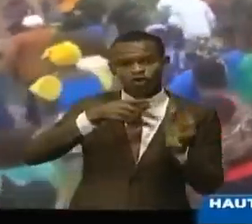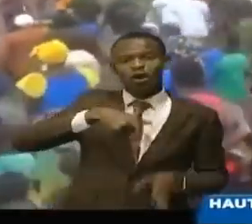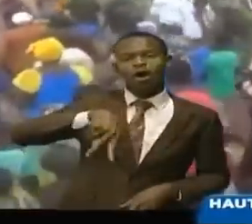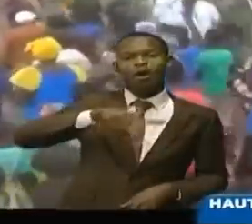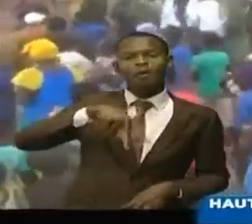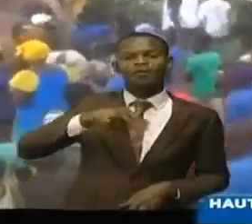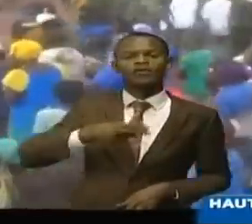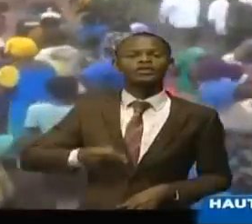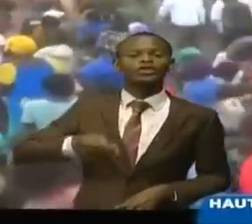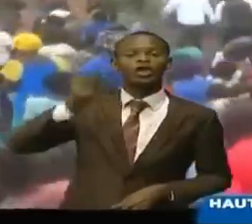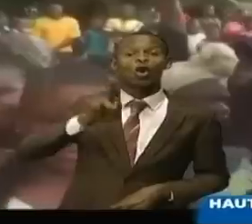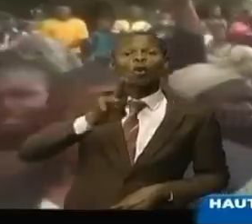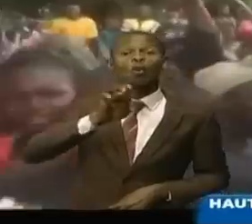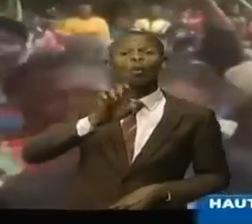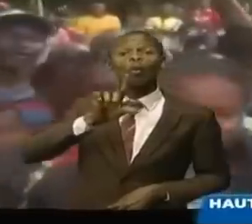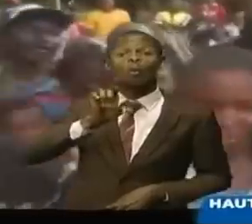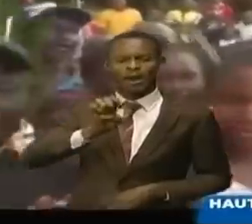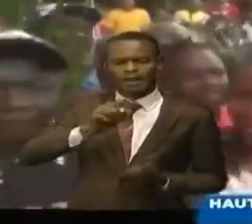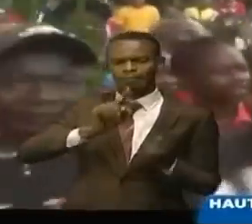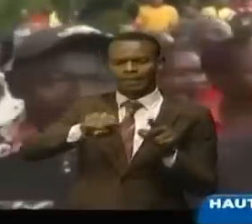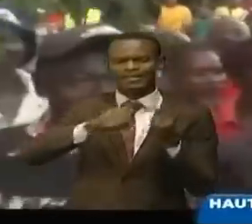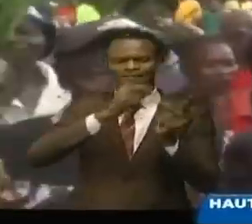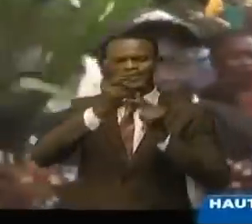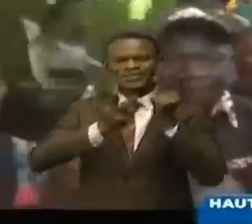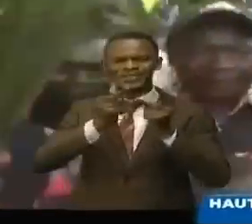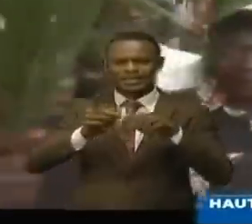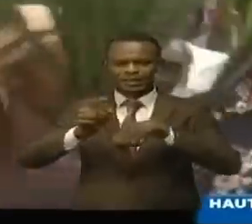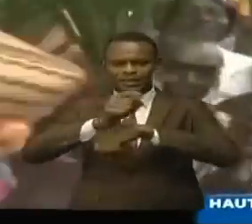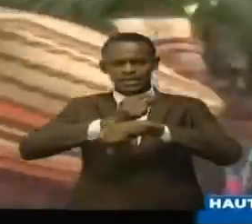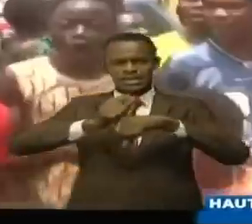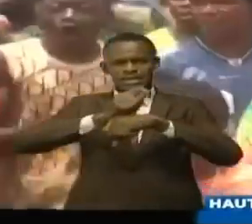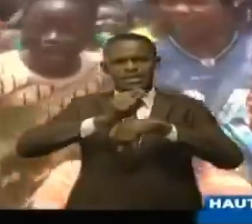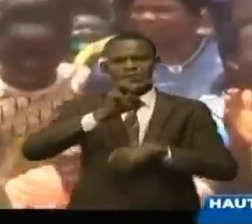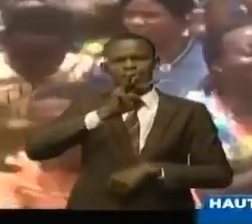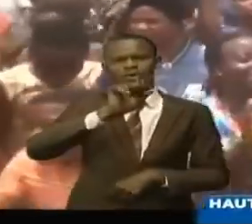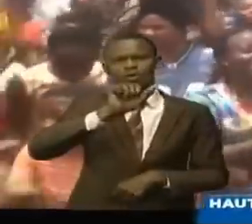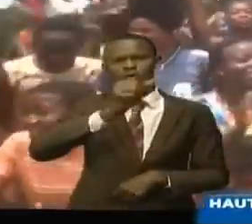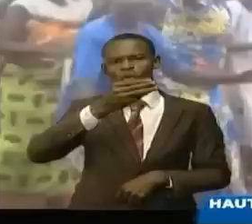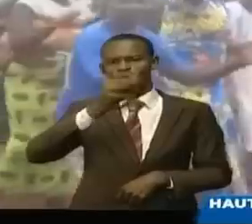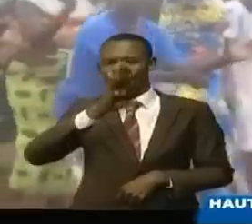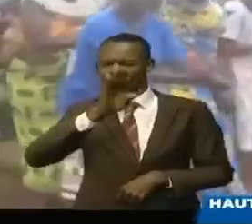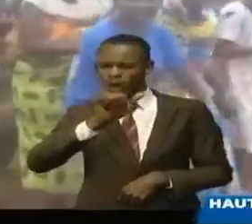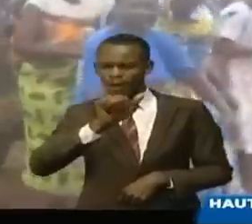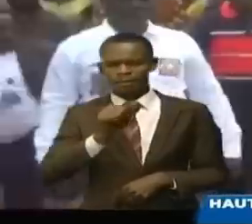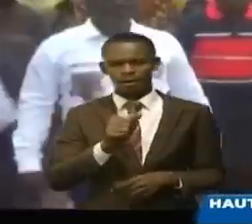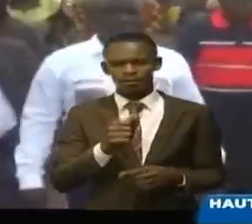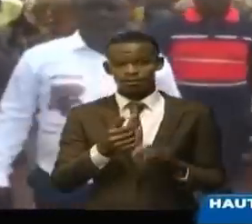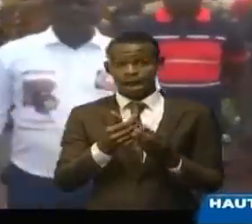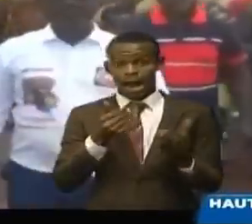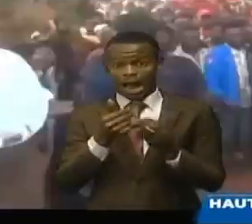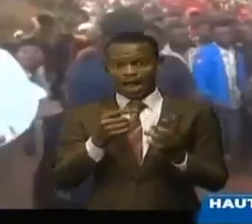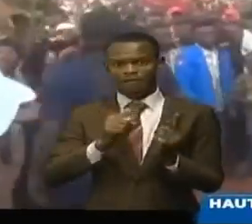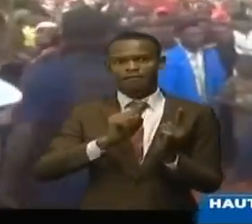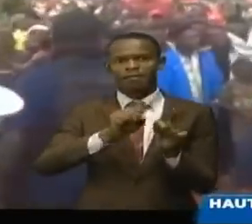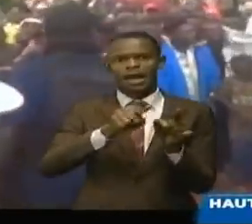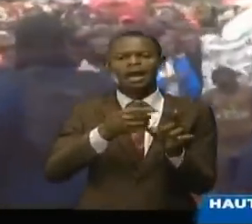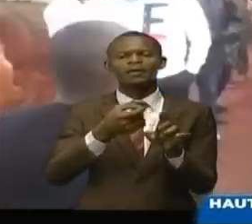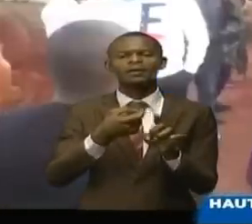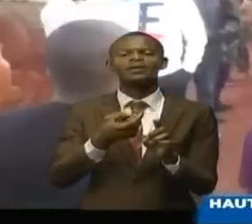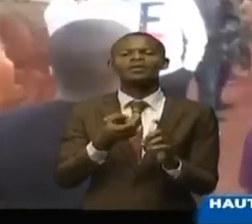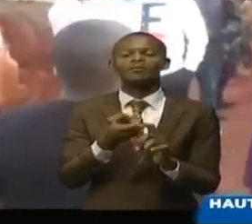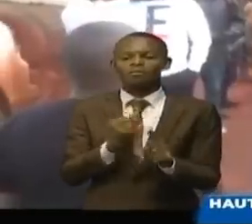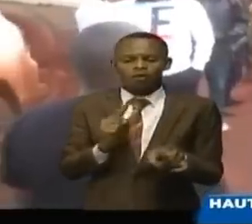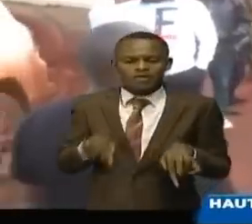mauvais goût ayant émaillé sa dernière mission à Kinshasa sur invitation de l'IGF. À Ibambi, Likasi, Babonde, Bolé-Bolé et